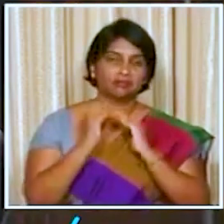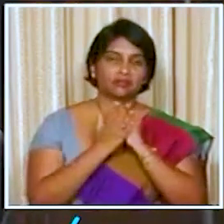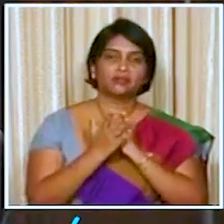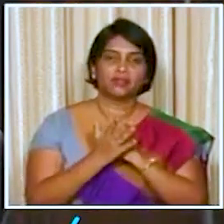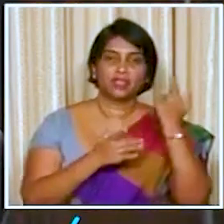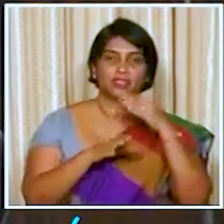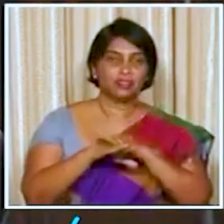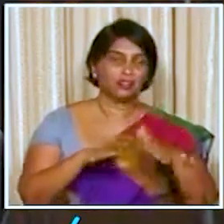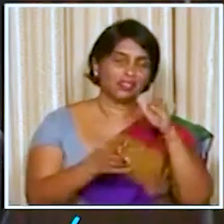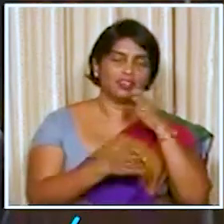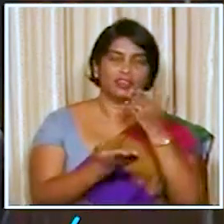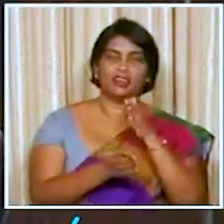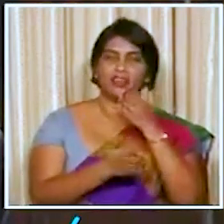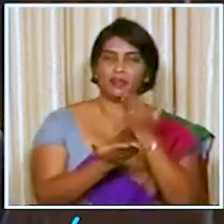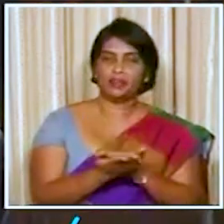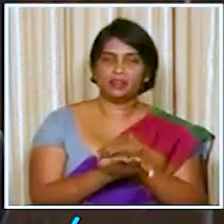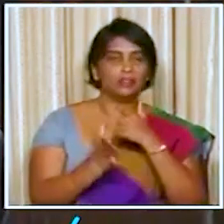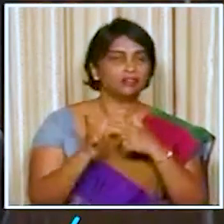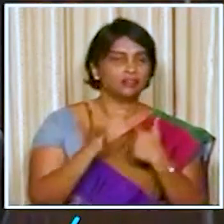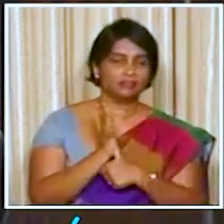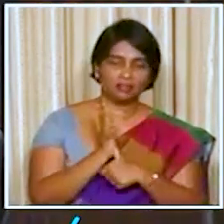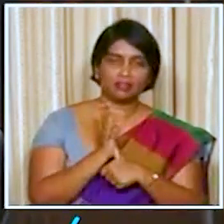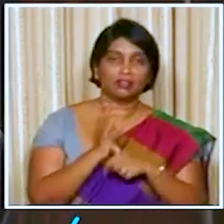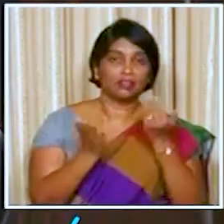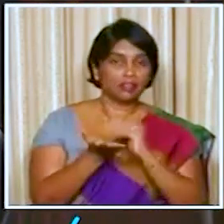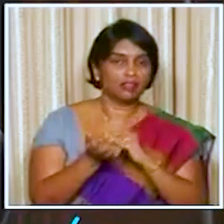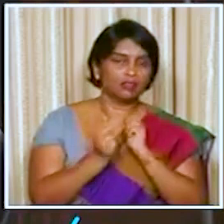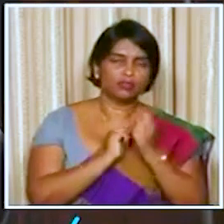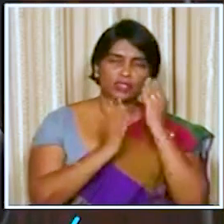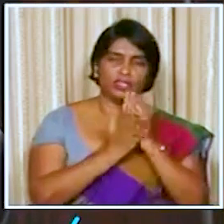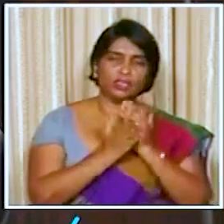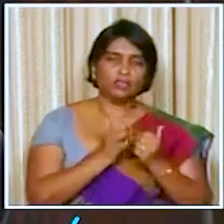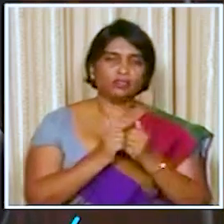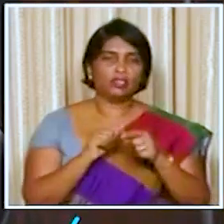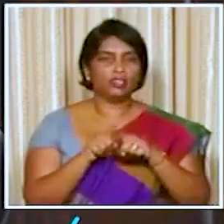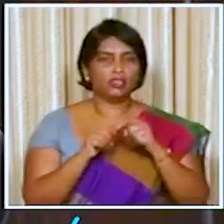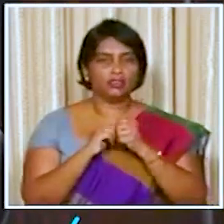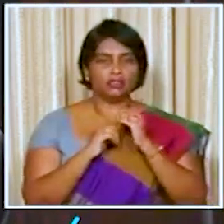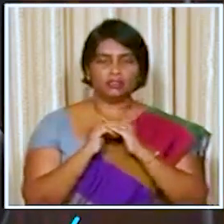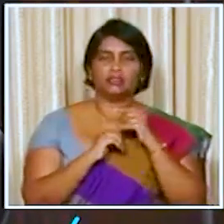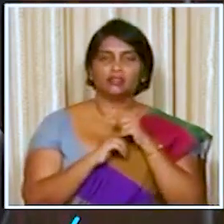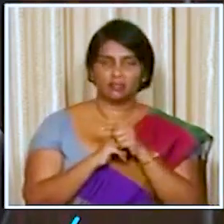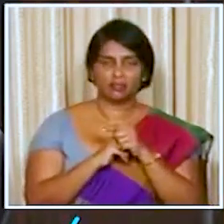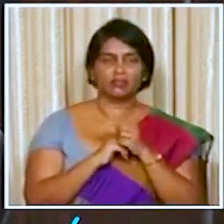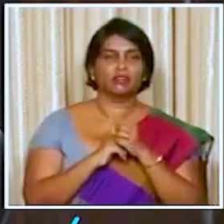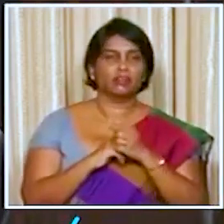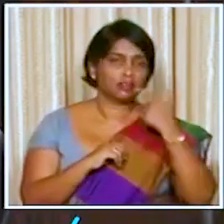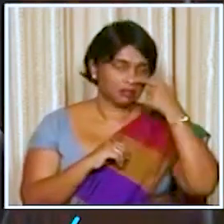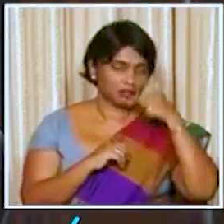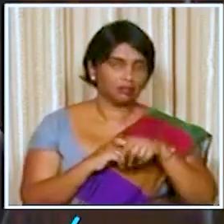මේසුවට තියලා තිබුණා මේ පනතට තව සංශෝධන. ඒ සංශෝධන අනුව